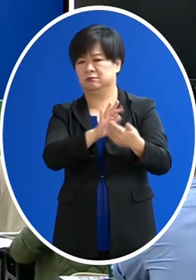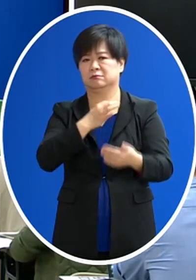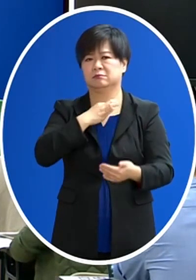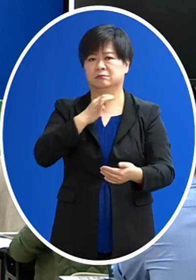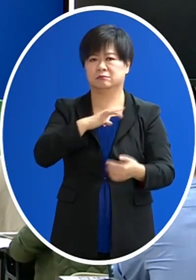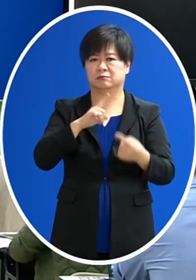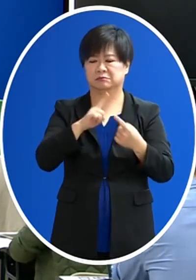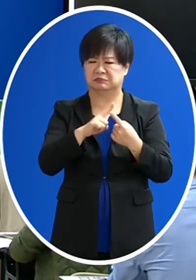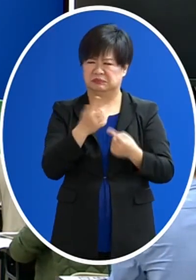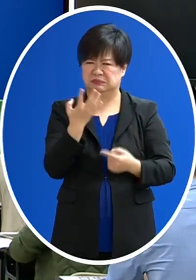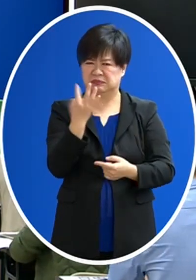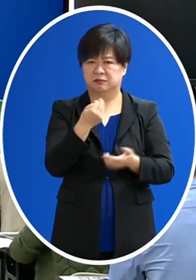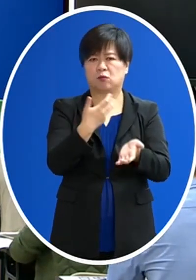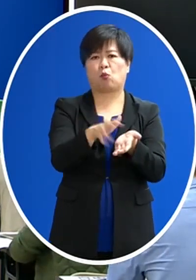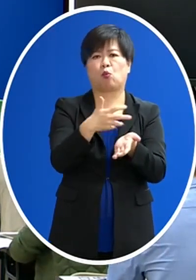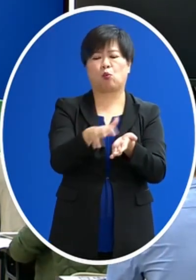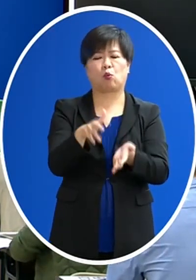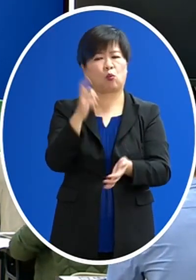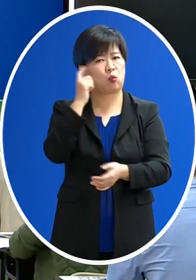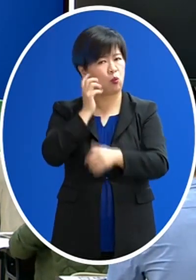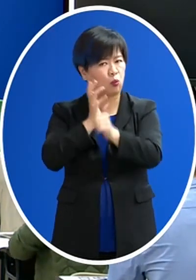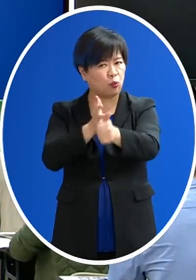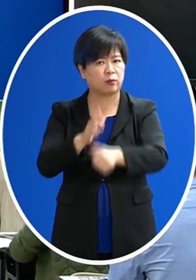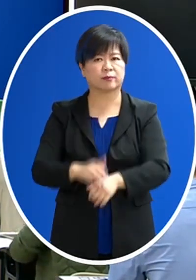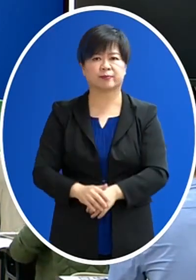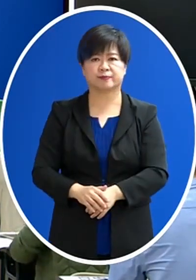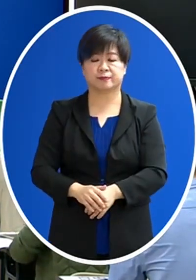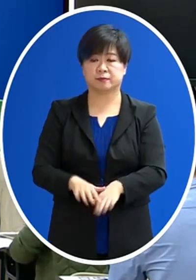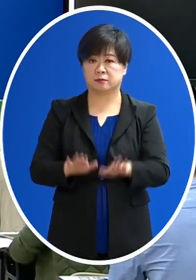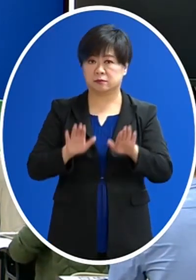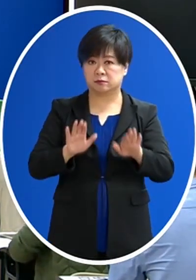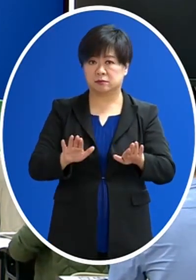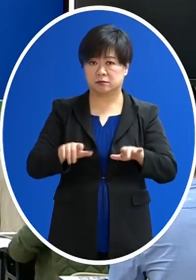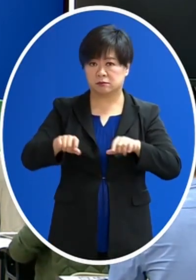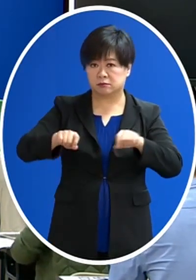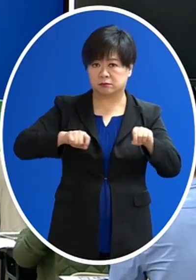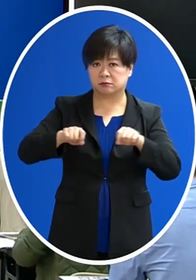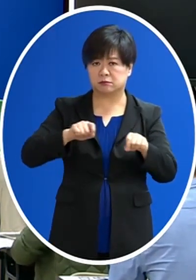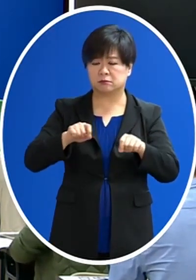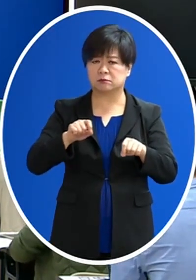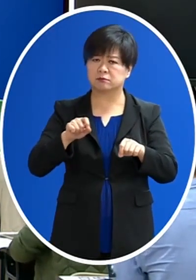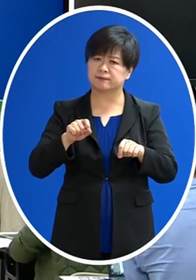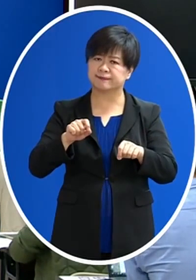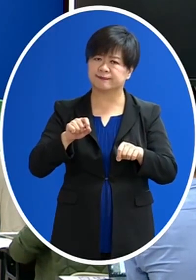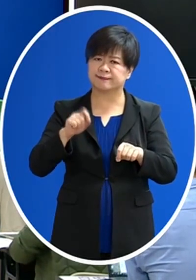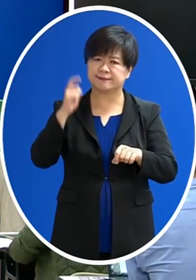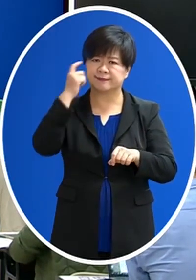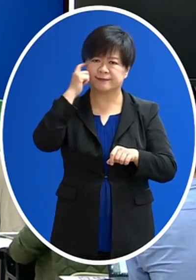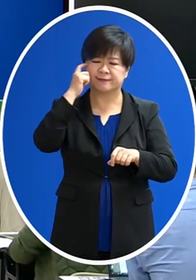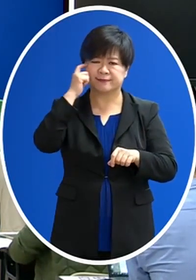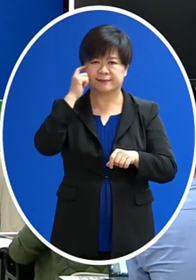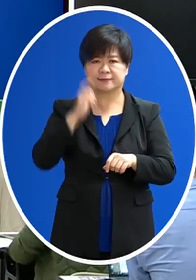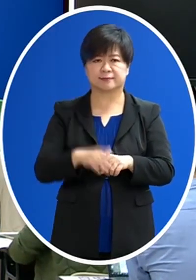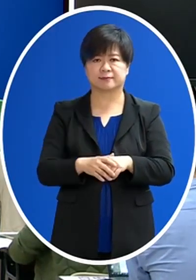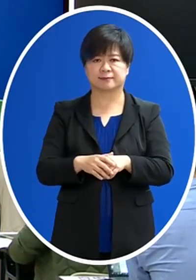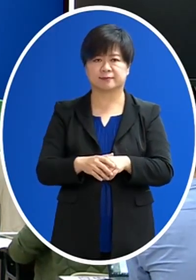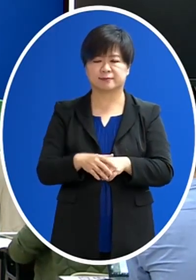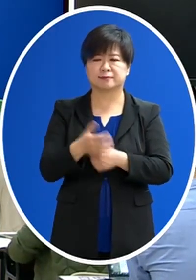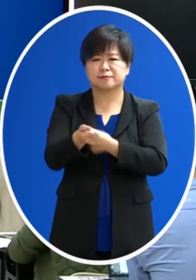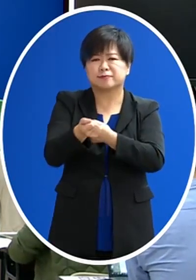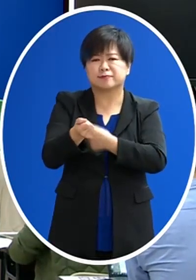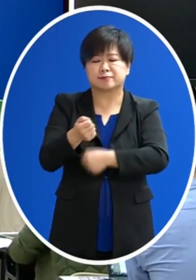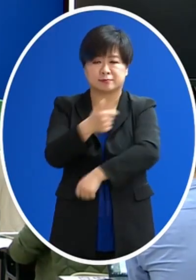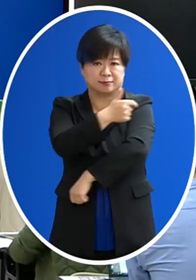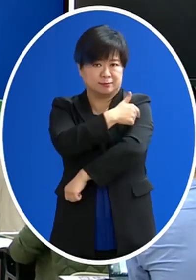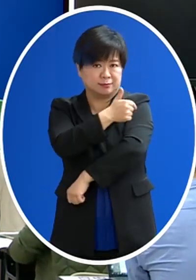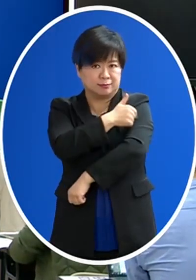率还是比较高的，那想要问一下说，我们现在有没有规划如何去提高接种意愿？那是否